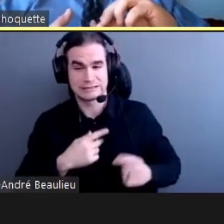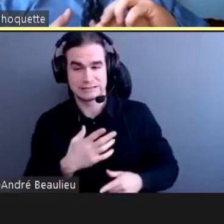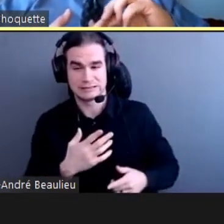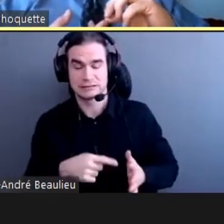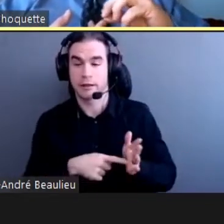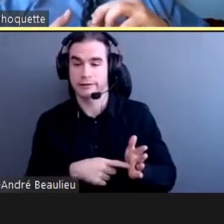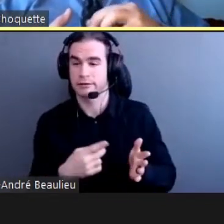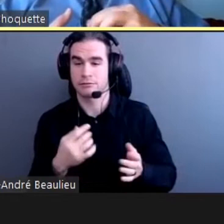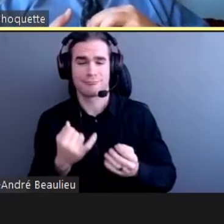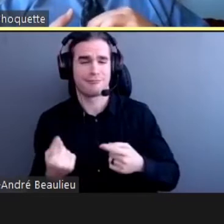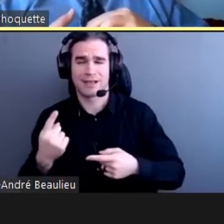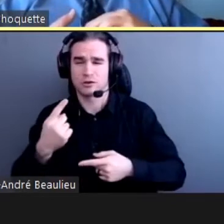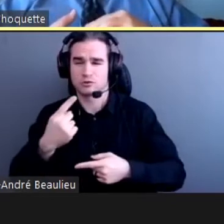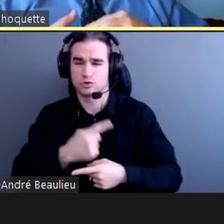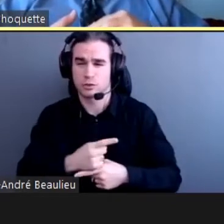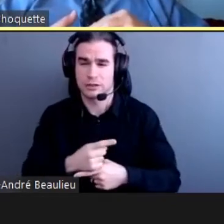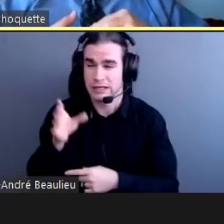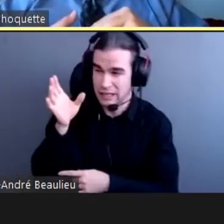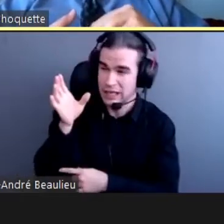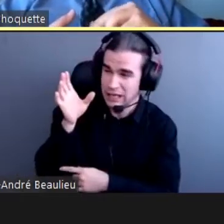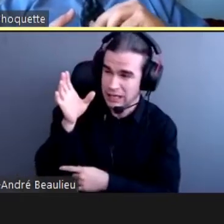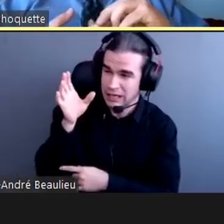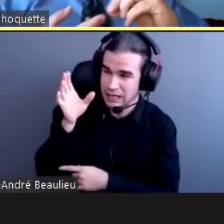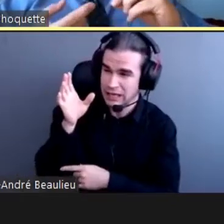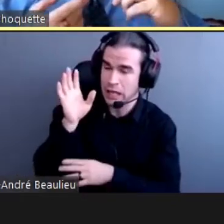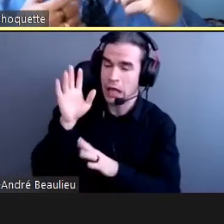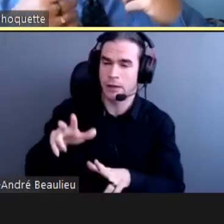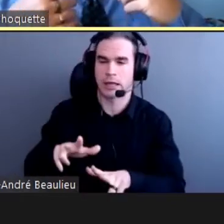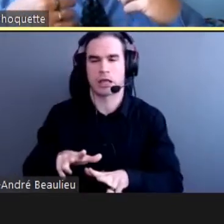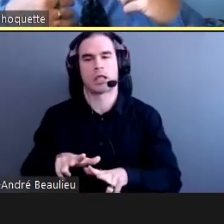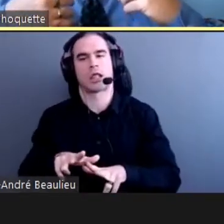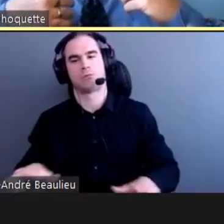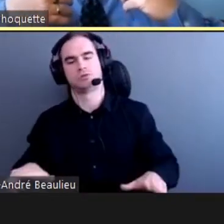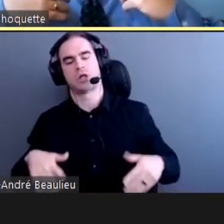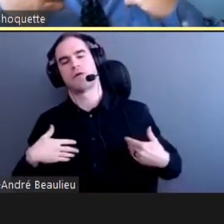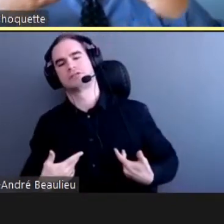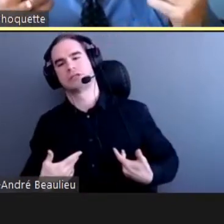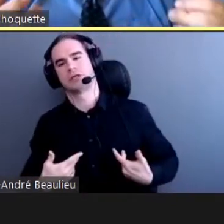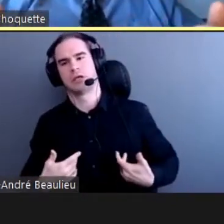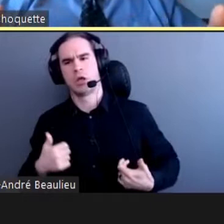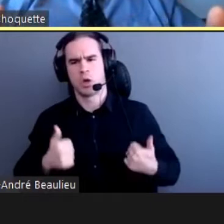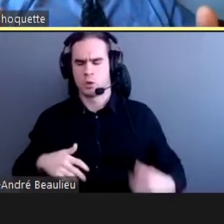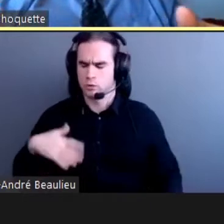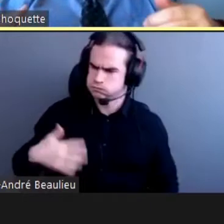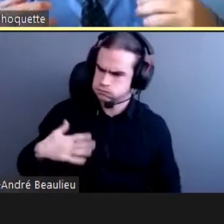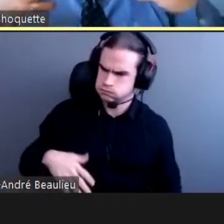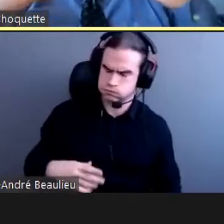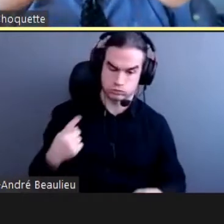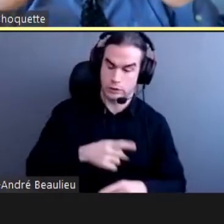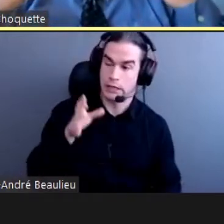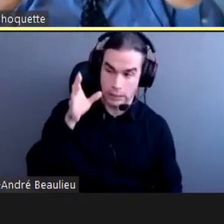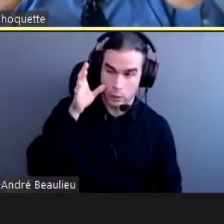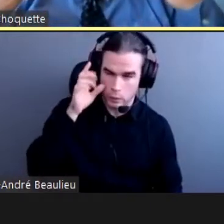fin d'une journée, ils vont être très fatigués ou ils vont sentir que ça a été une journée épuisante parce